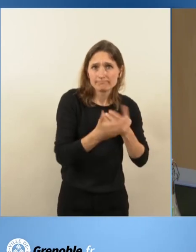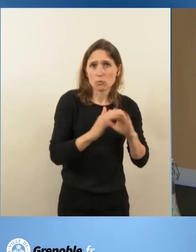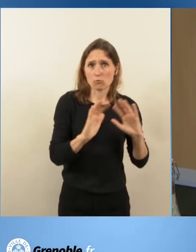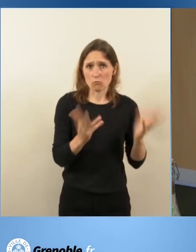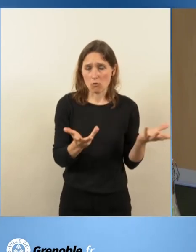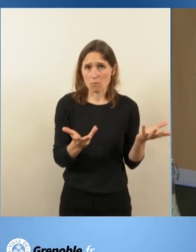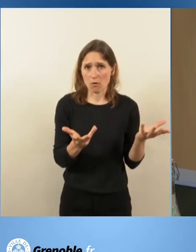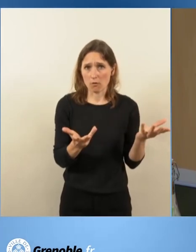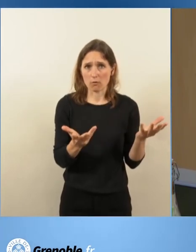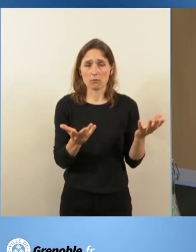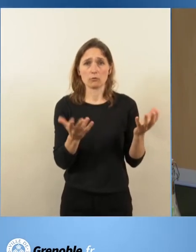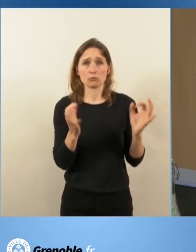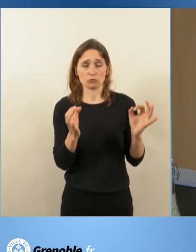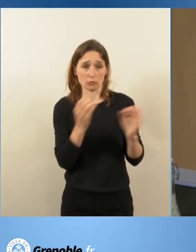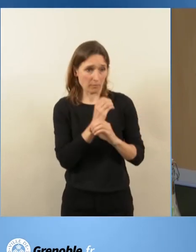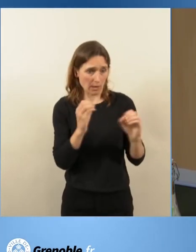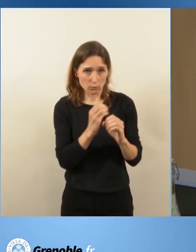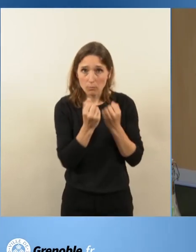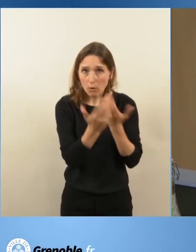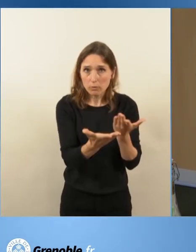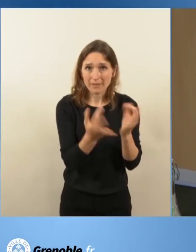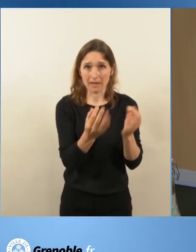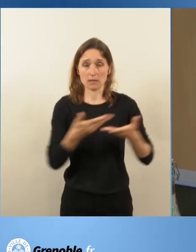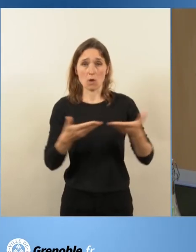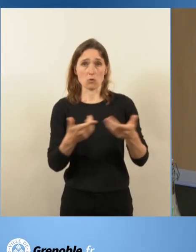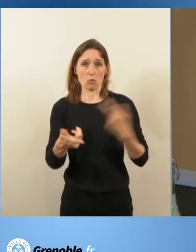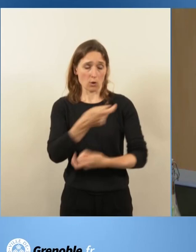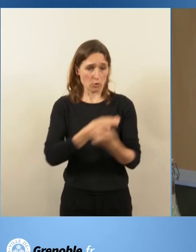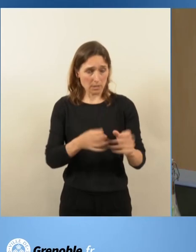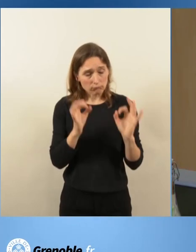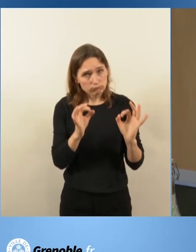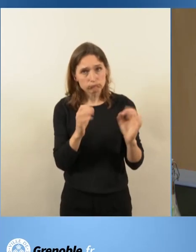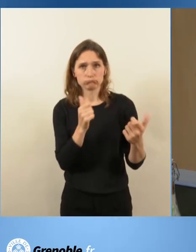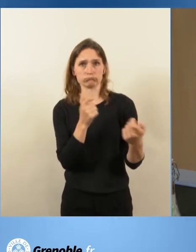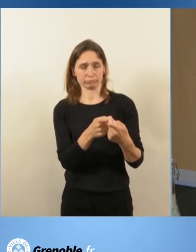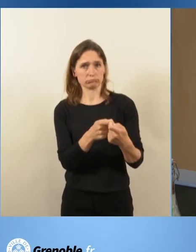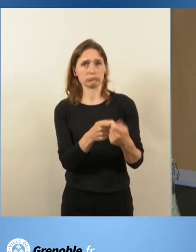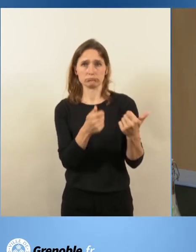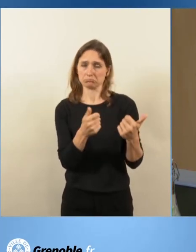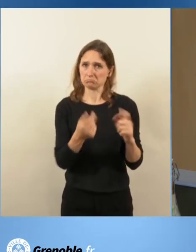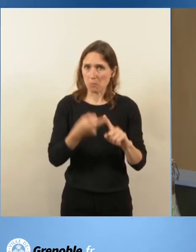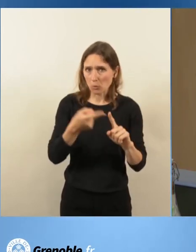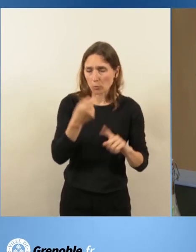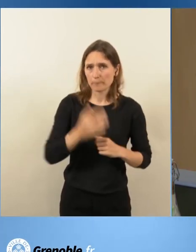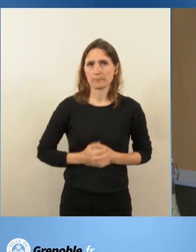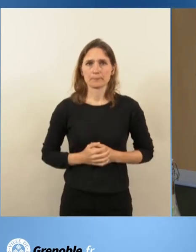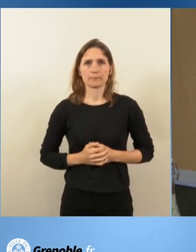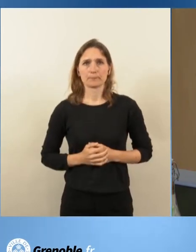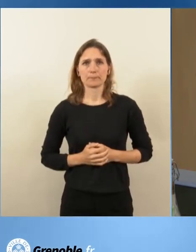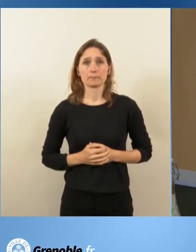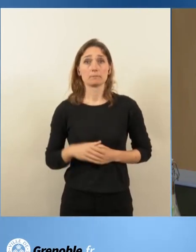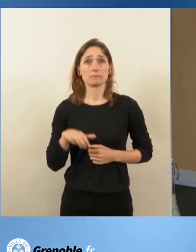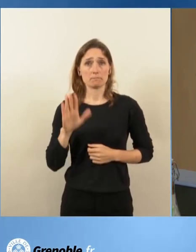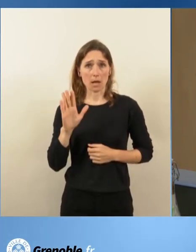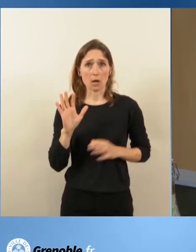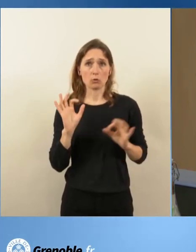de la situation économique certes ça c'est très important mais comme il est